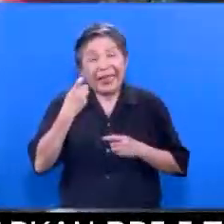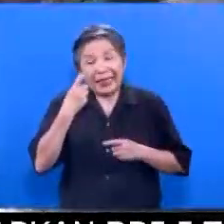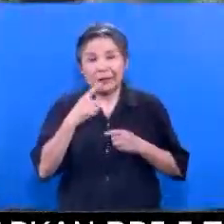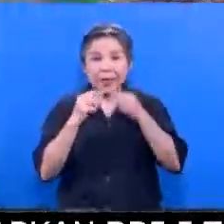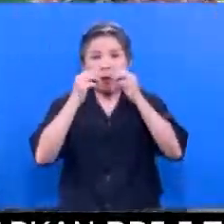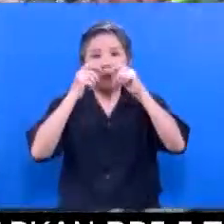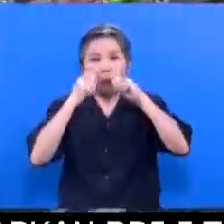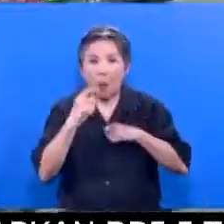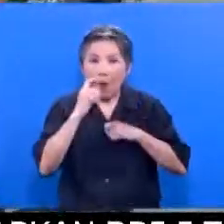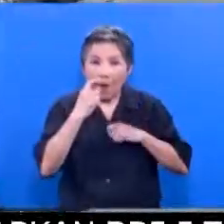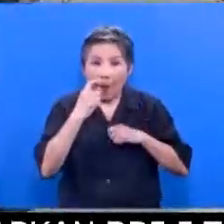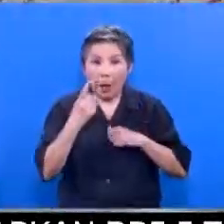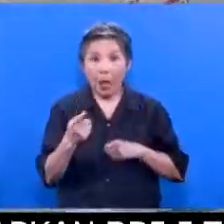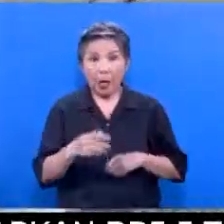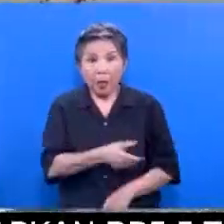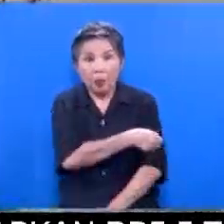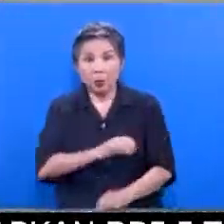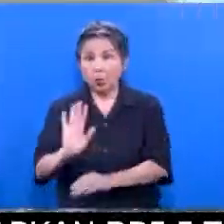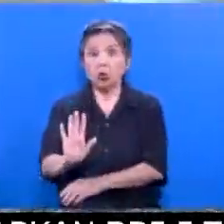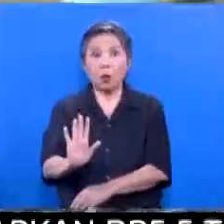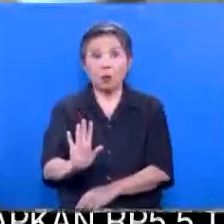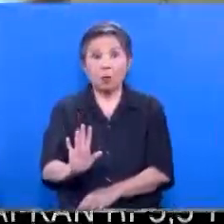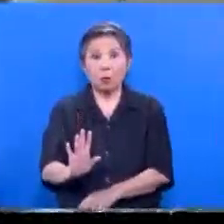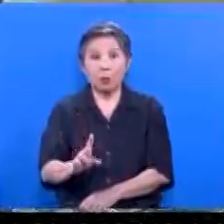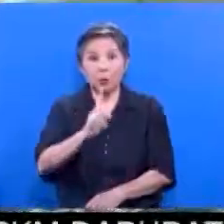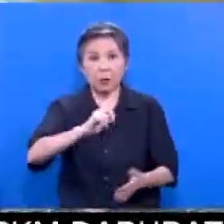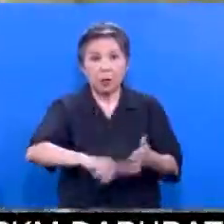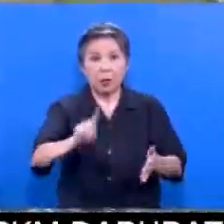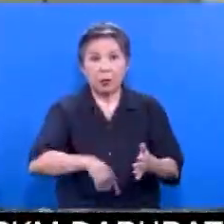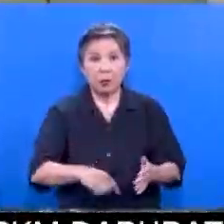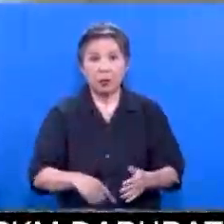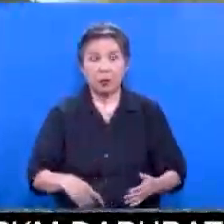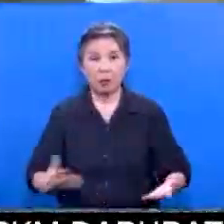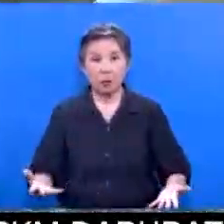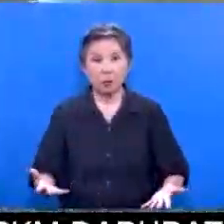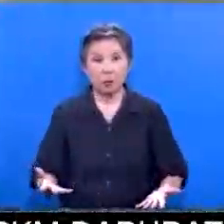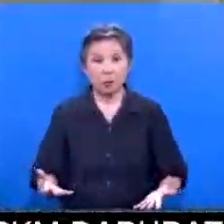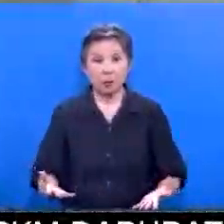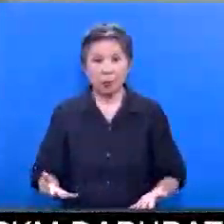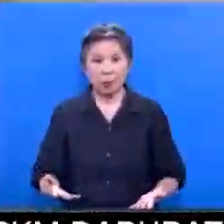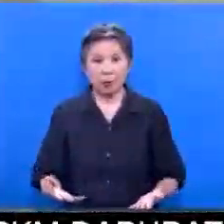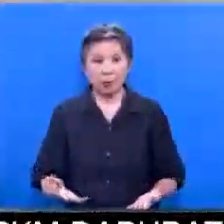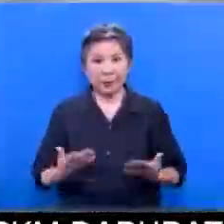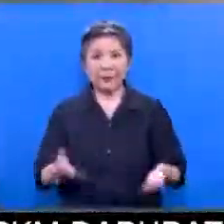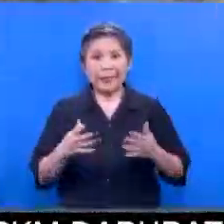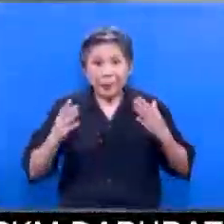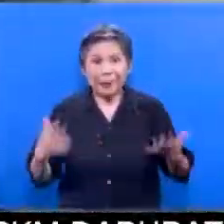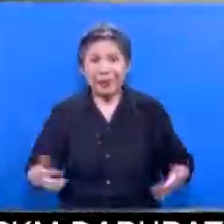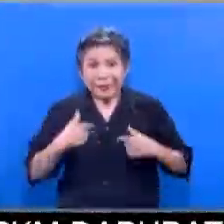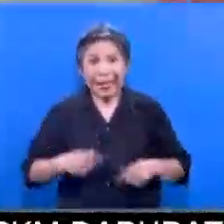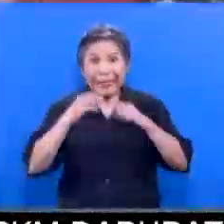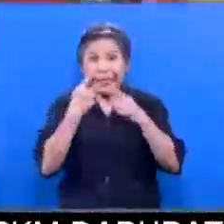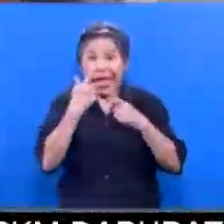lagi ngupil disuruh itu, saya juga bingung dah. Tapi itu ada di peraturan tadi ditanya enggak? Enggak ada. Lagi ngupil enggak ada peraturan.